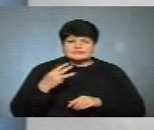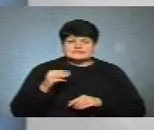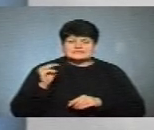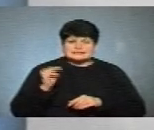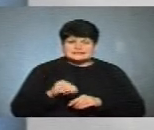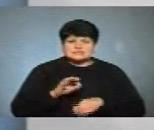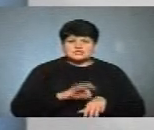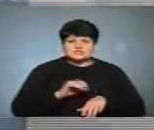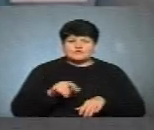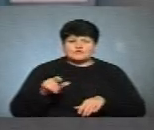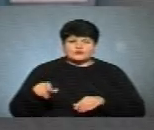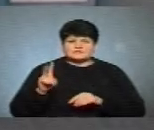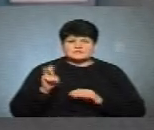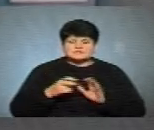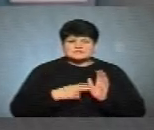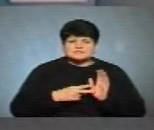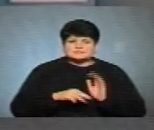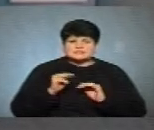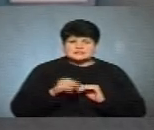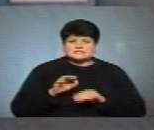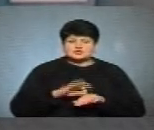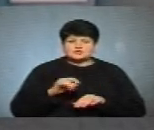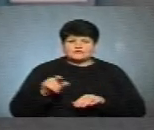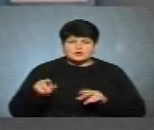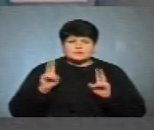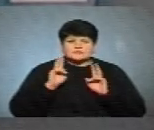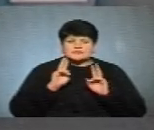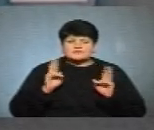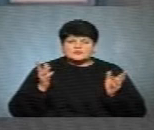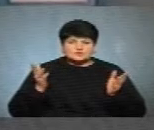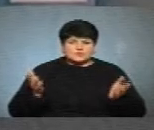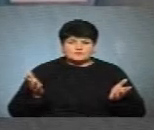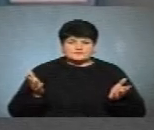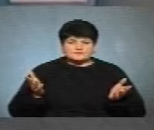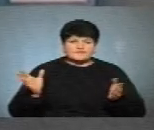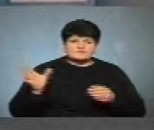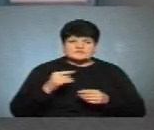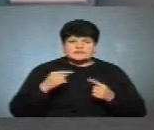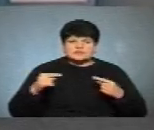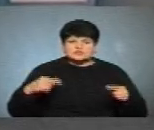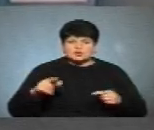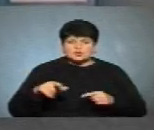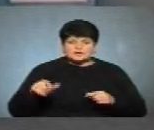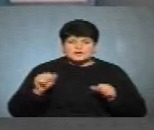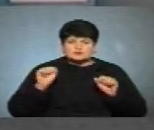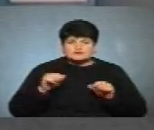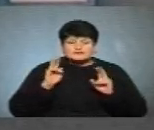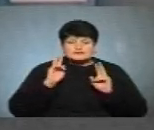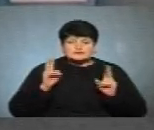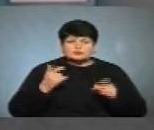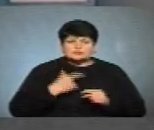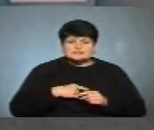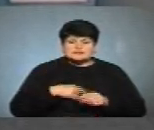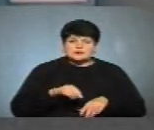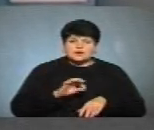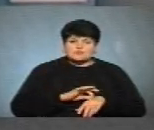тисяч хворих, тобто 270 тисяч хворих, а невідомо для всіх інших людей, можливо, невідомо для себе,